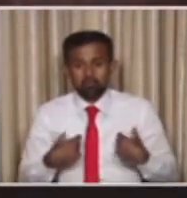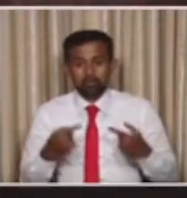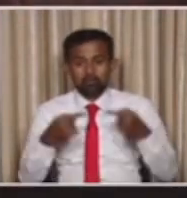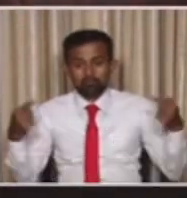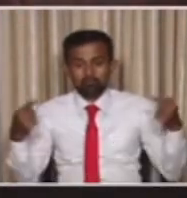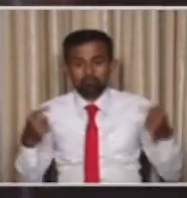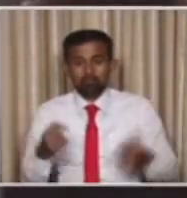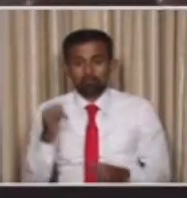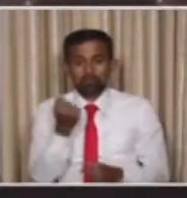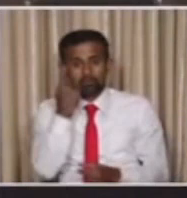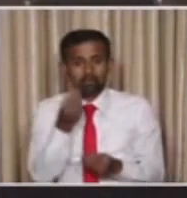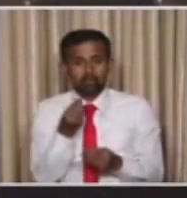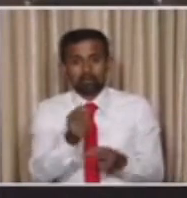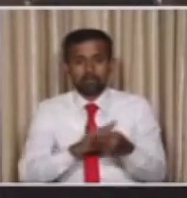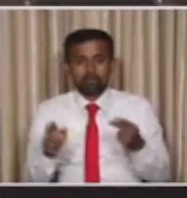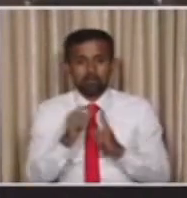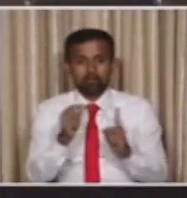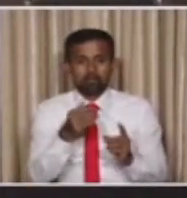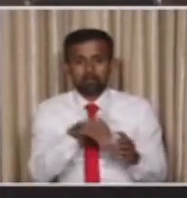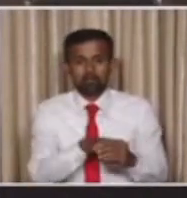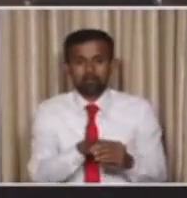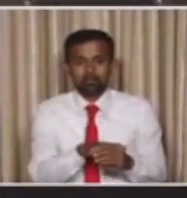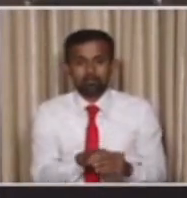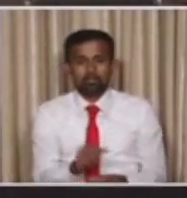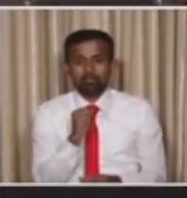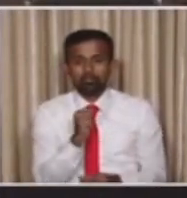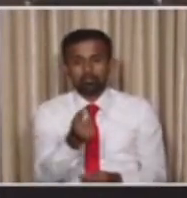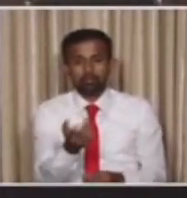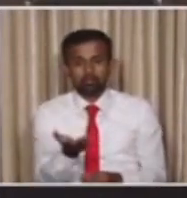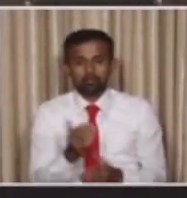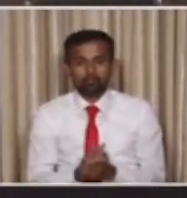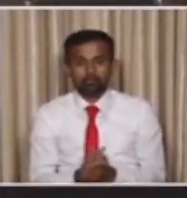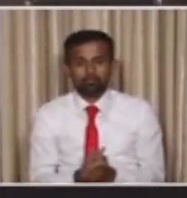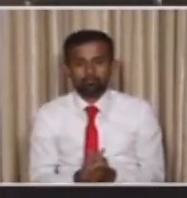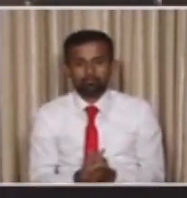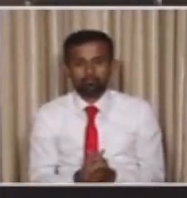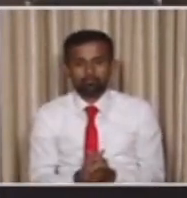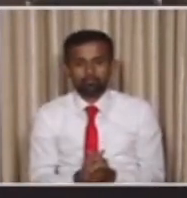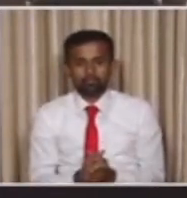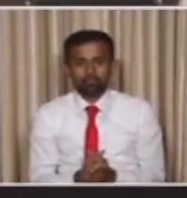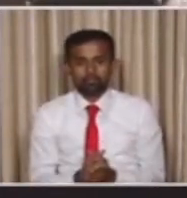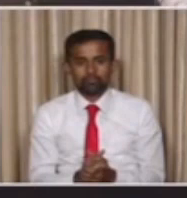විරුද්ධව පරිංගේ යෝජනා ගේන්න දෙන්න එපා මේ පාර්ලිමේන්තුවට. සර් මොකද්ද මේ කරන්න දන්නේ? ඔබතුමා කරගෙන යන්න